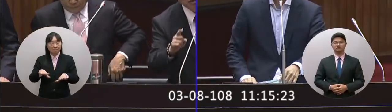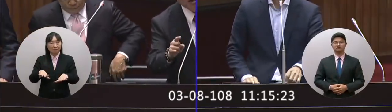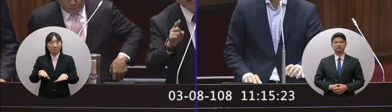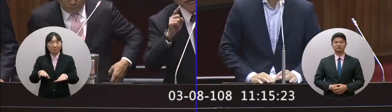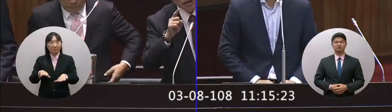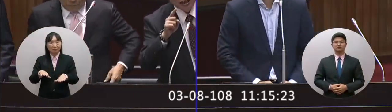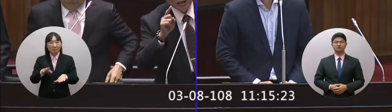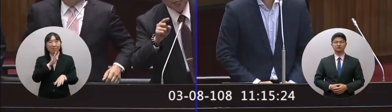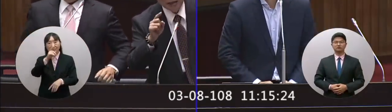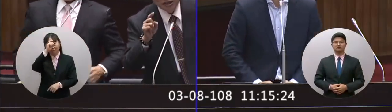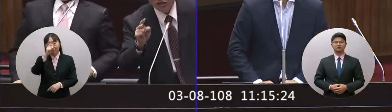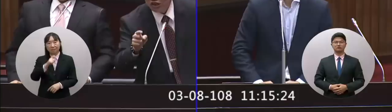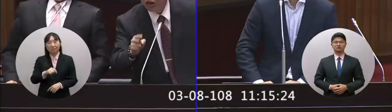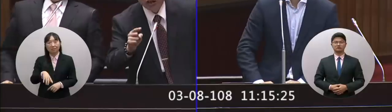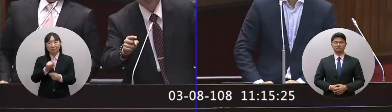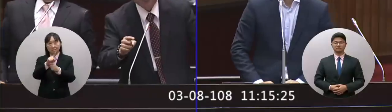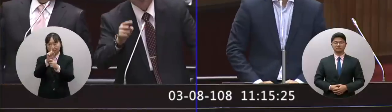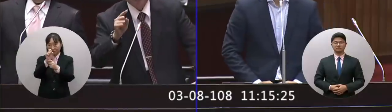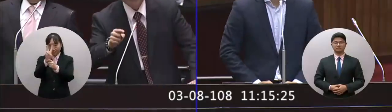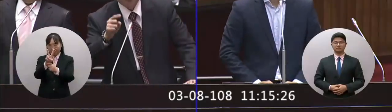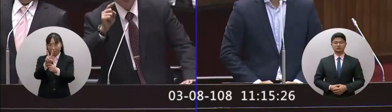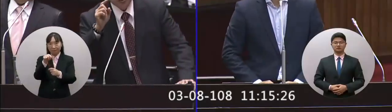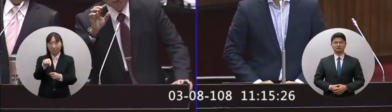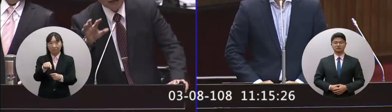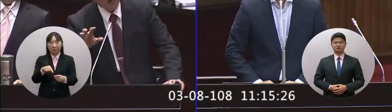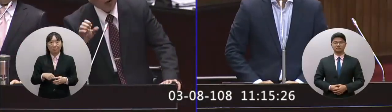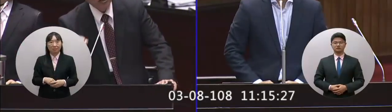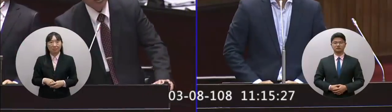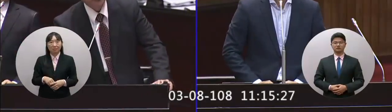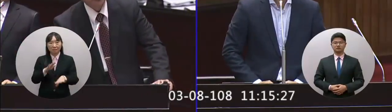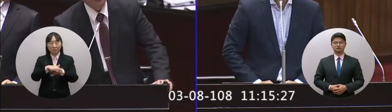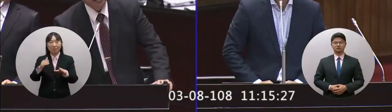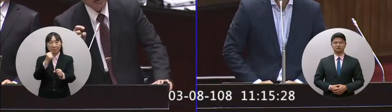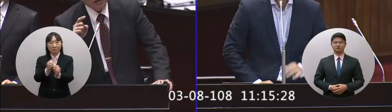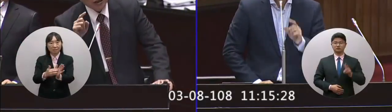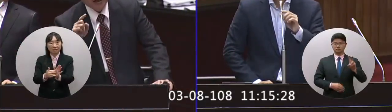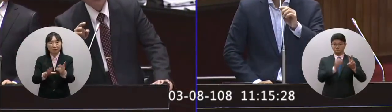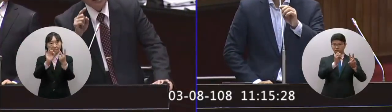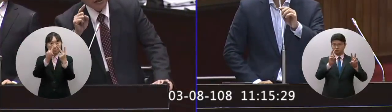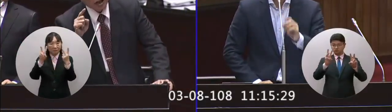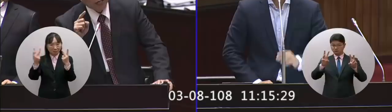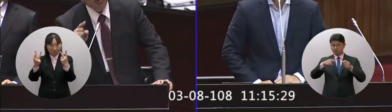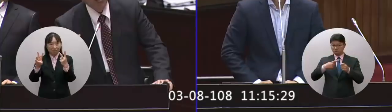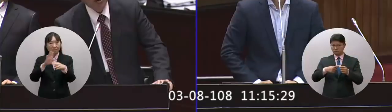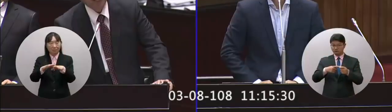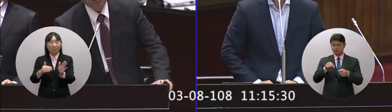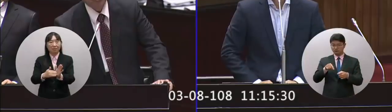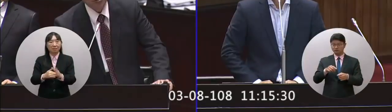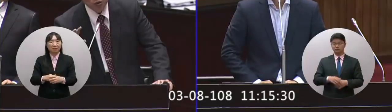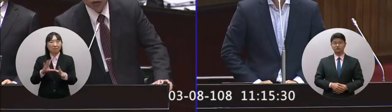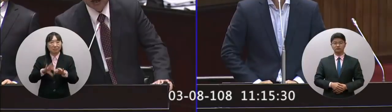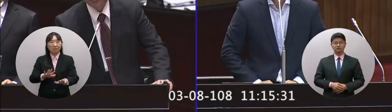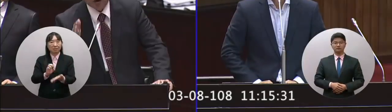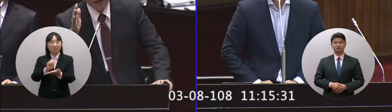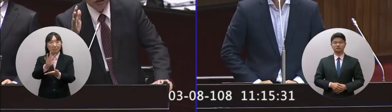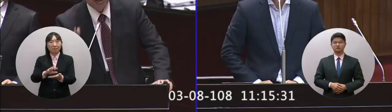我们也希望在112年，我们要把它完成。 2023年， 那这个不，我跟委员报